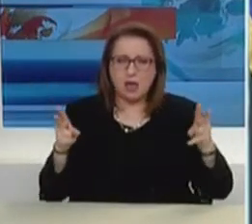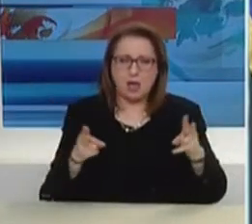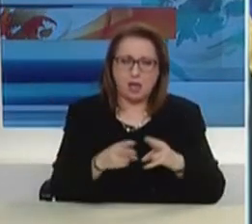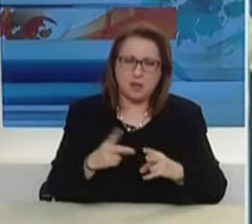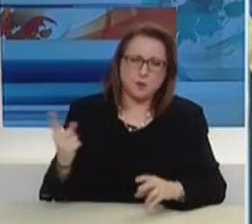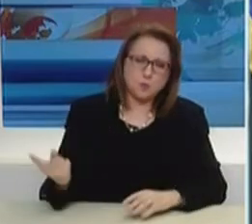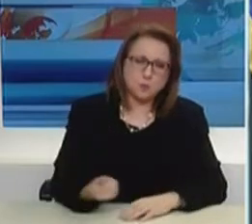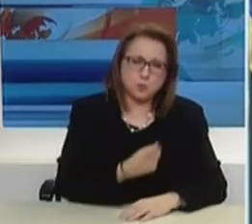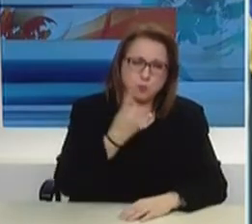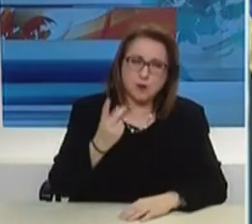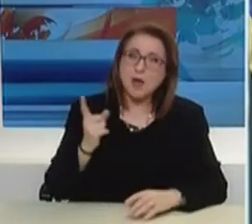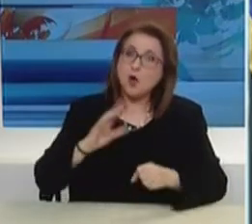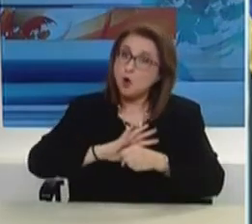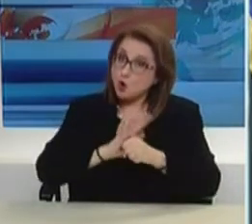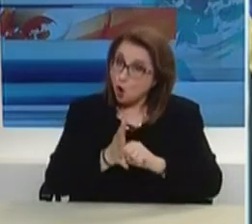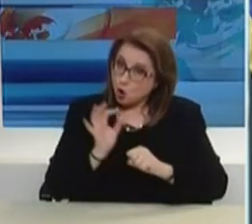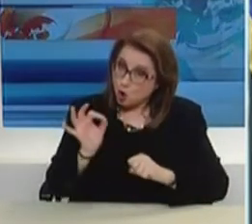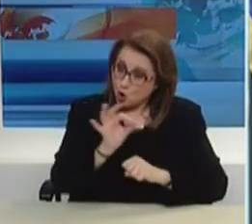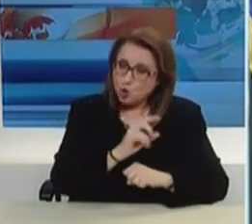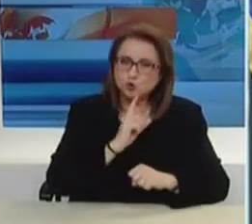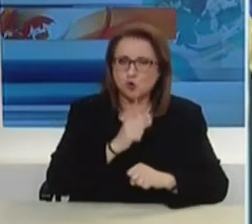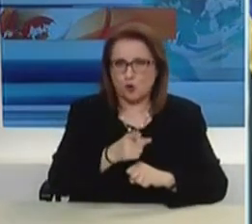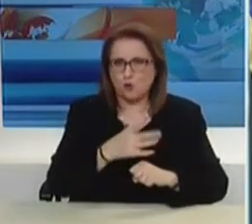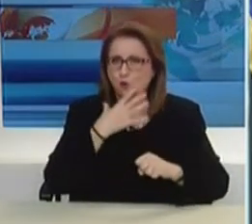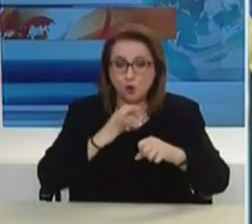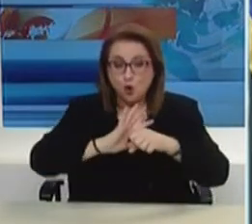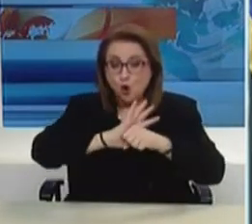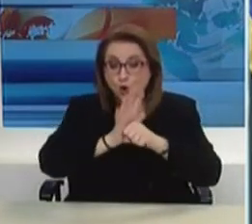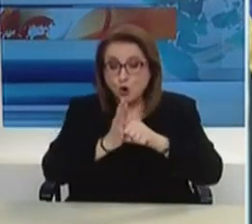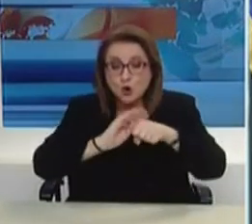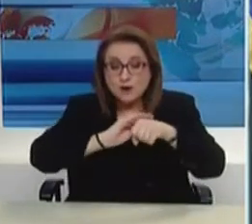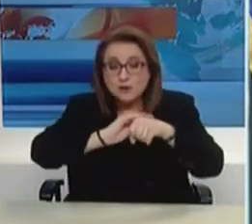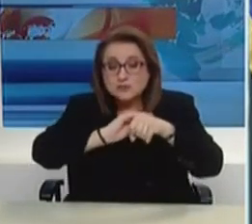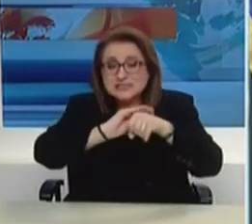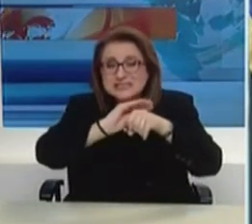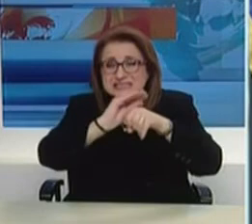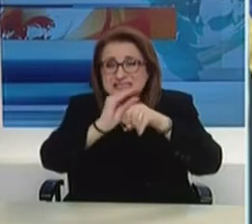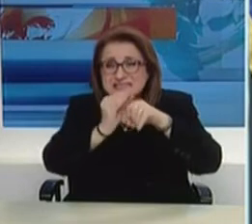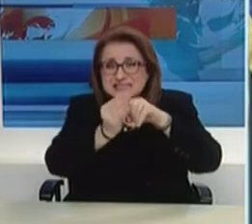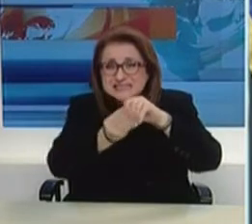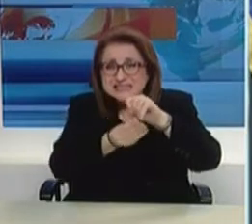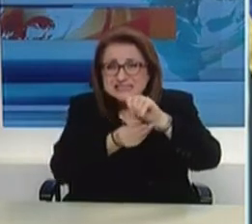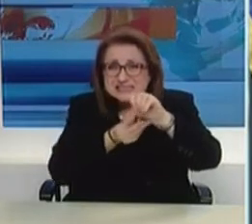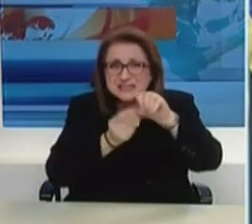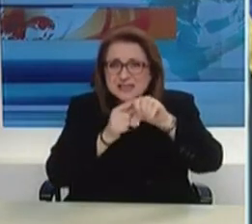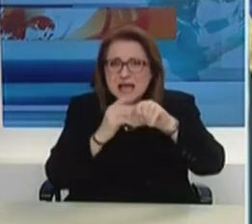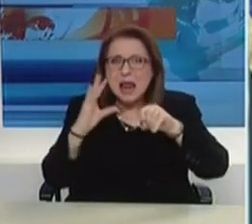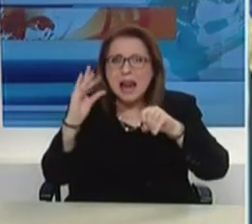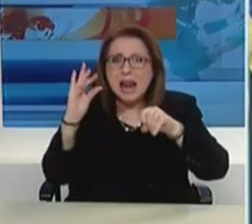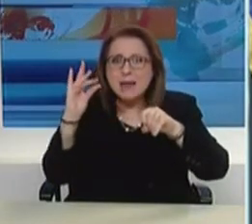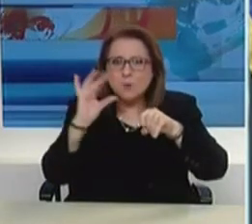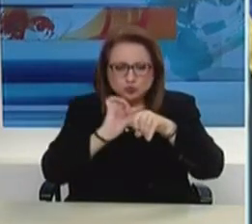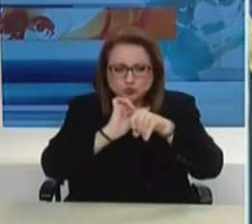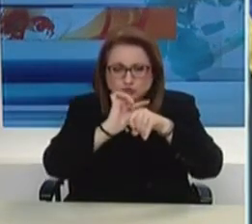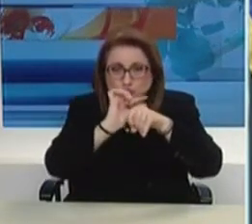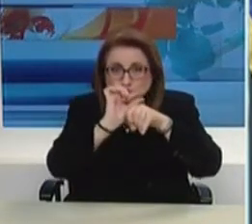κορονοϊούς, οι οποίοι μάλιστα έχουν και ένα περίβλημα, το οποίο είναι απολίπος, και σε υψηλές θερμοκρασίες,